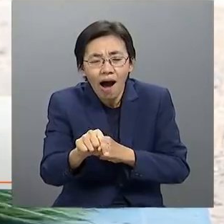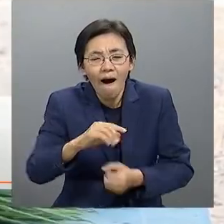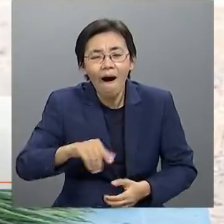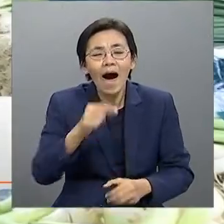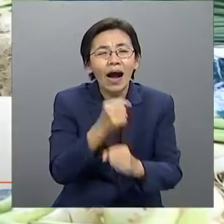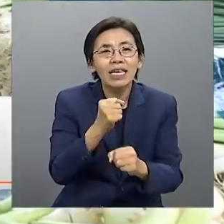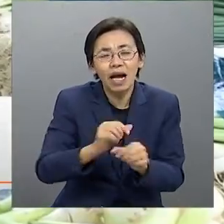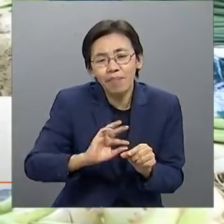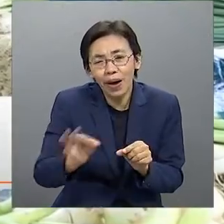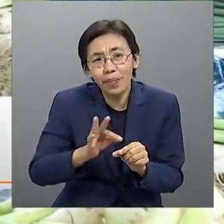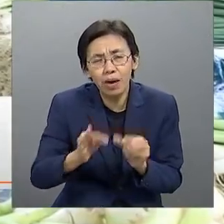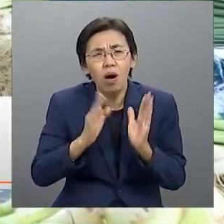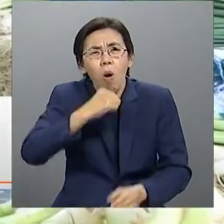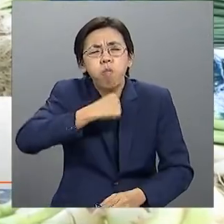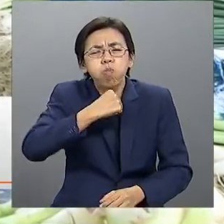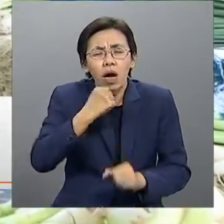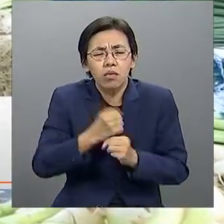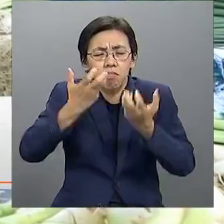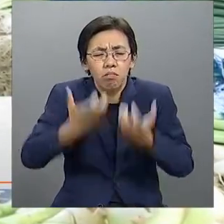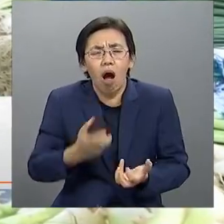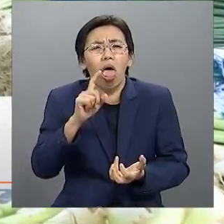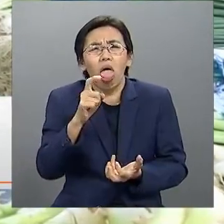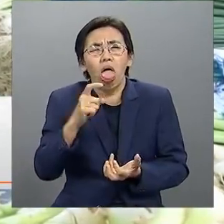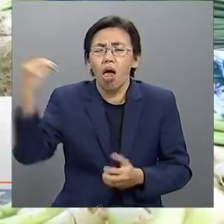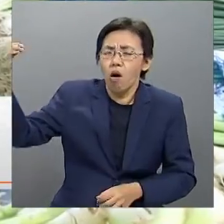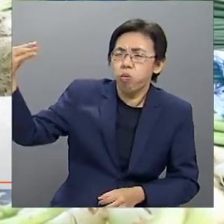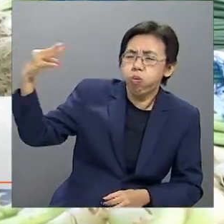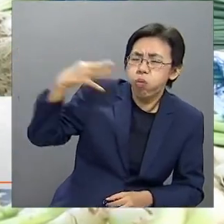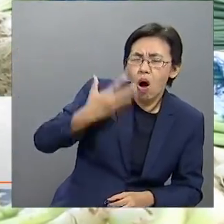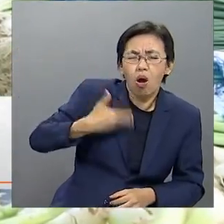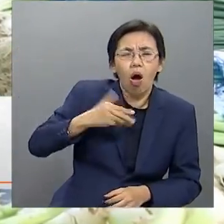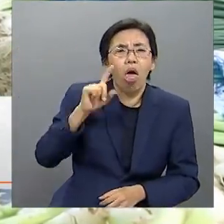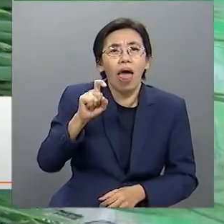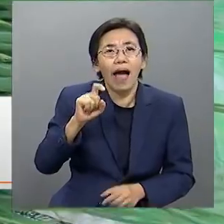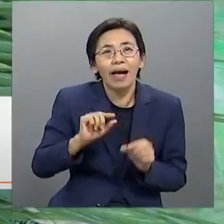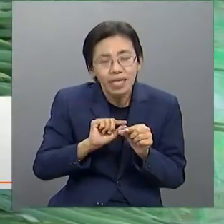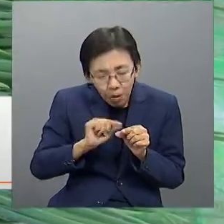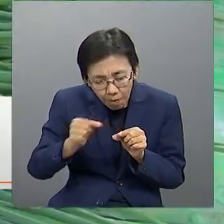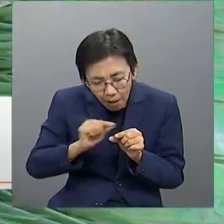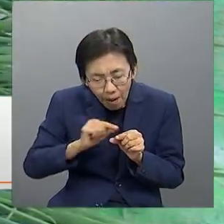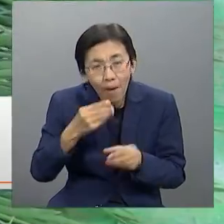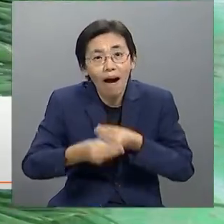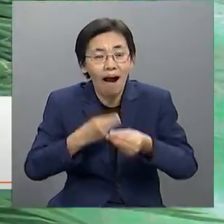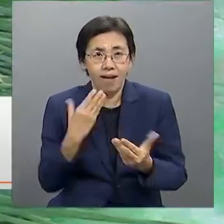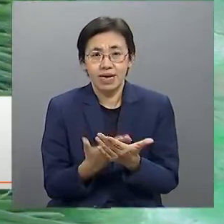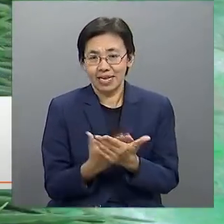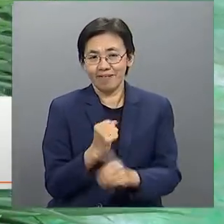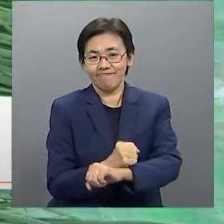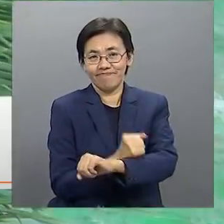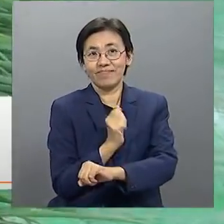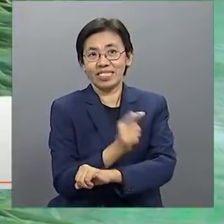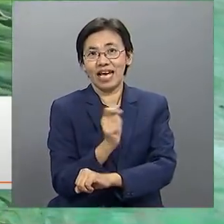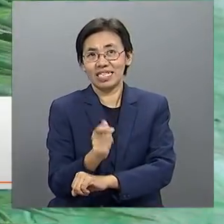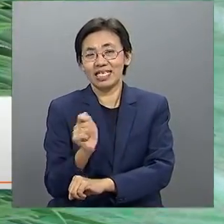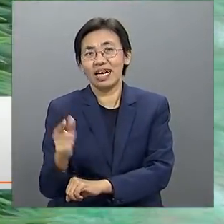ที่ตอนนี้อาจจะทำงานหนักๆไปตากแดดตากลมอะไรไม่ได้แล้วก็มาปลอกหอมแบบนี้ขายแหละได้เงินเหมือนกัน ใช่ค่ะโอ้เนี่ยพอปลอกเสร็จแล้ว